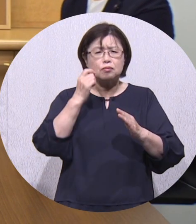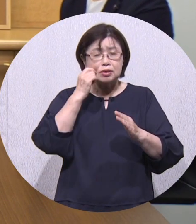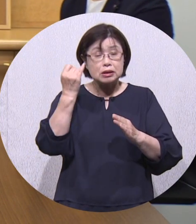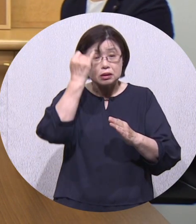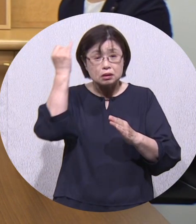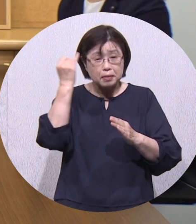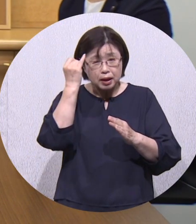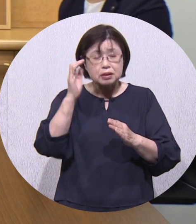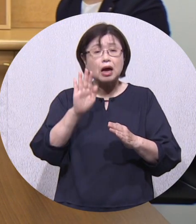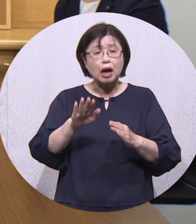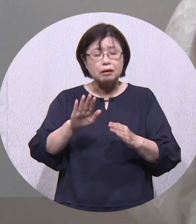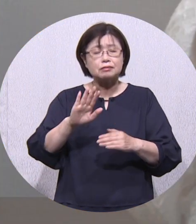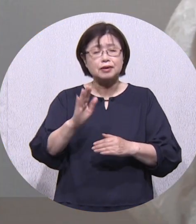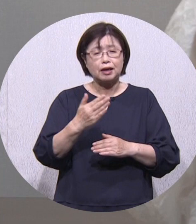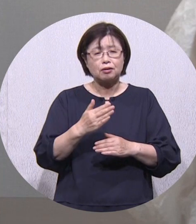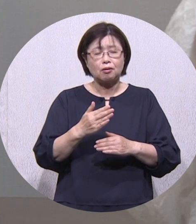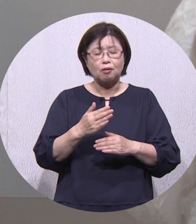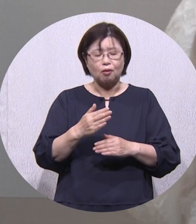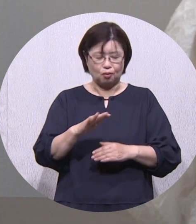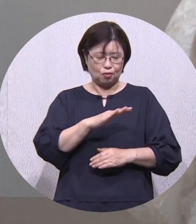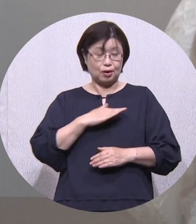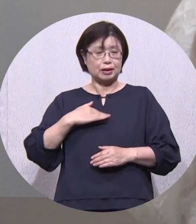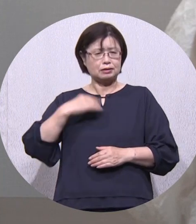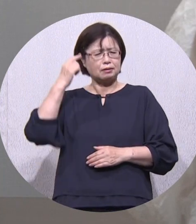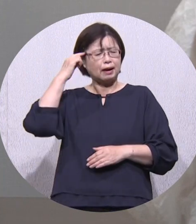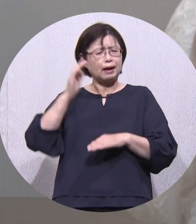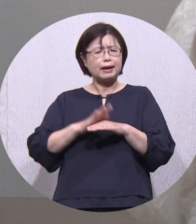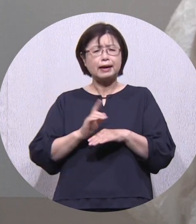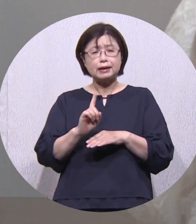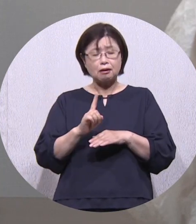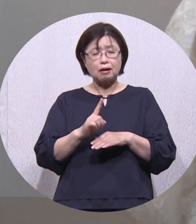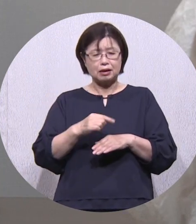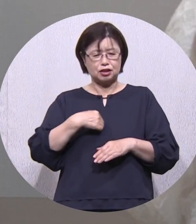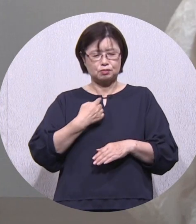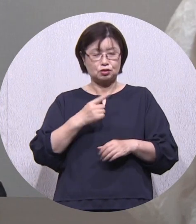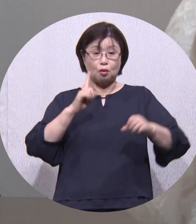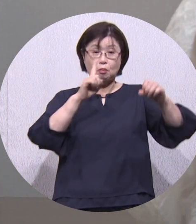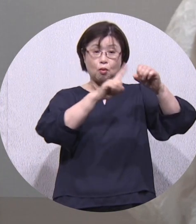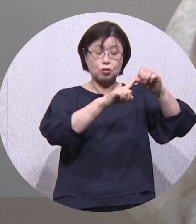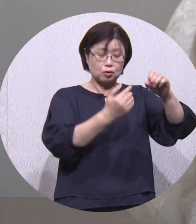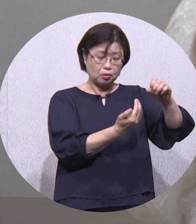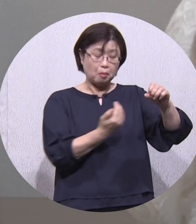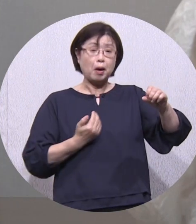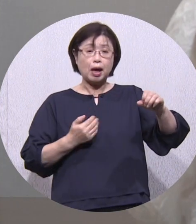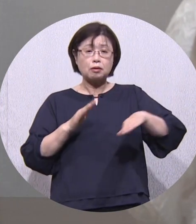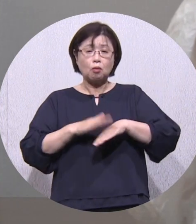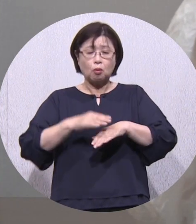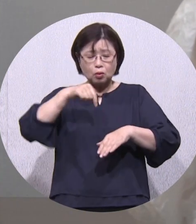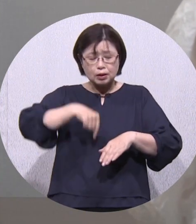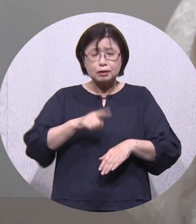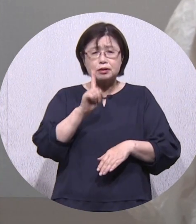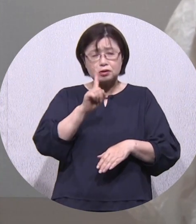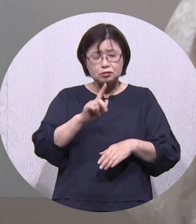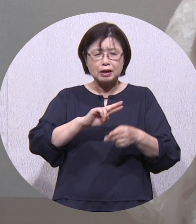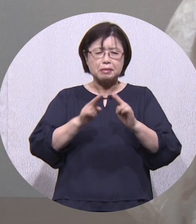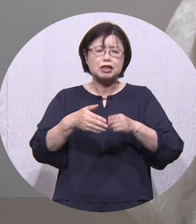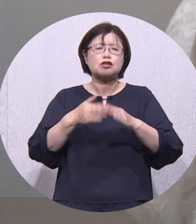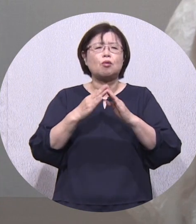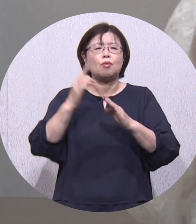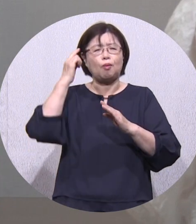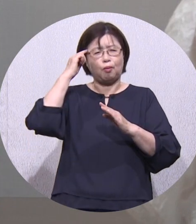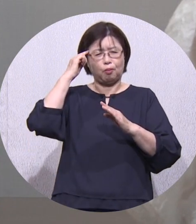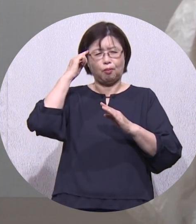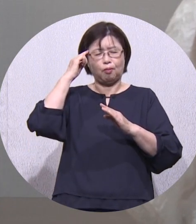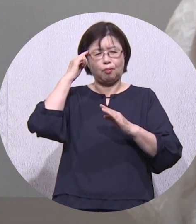ように感じるかもしれないんですけど、私たちは自分がやりたいことを実現する一つの手段が起業だなと思っておりますので